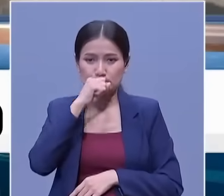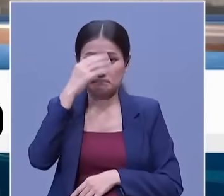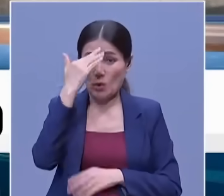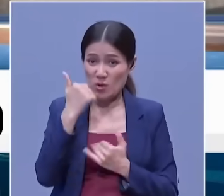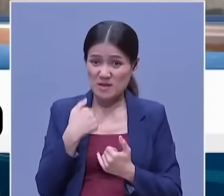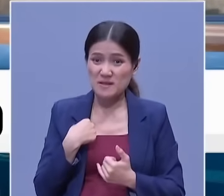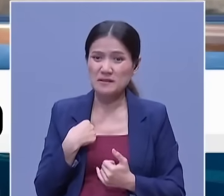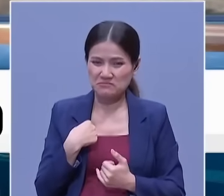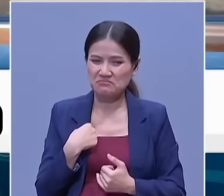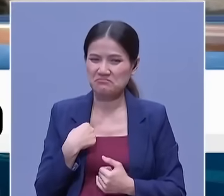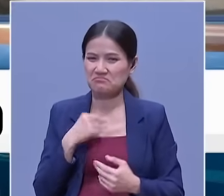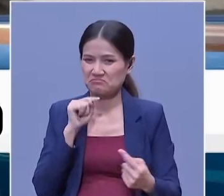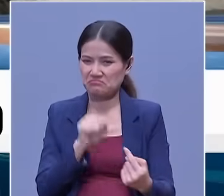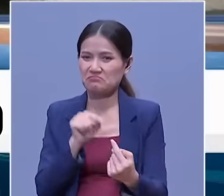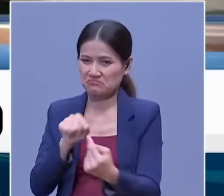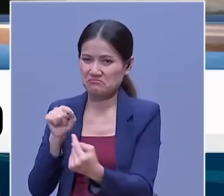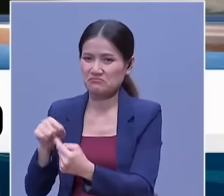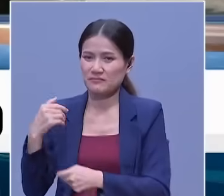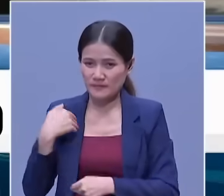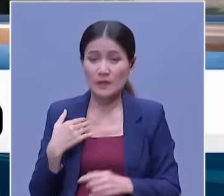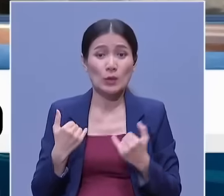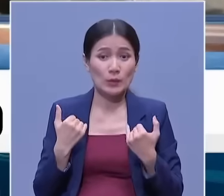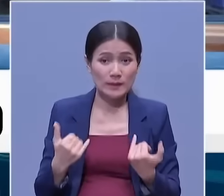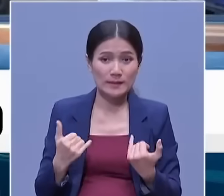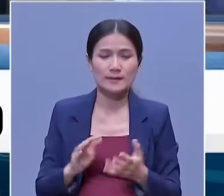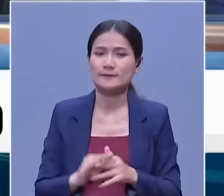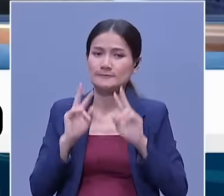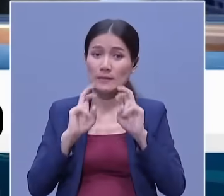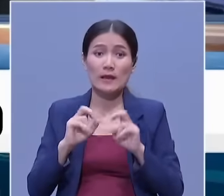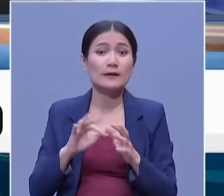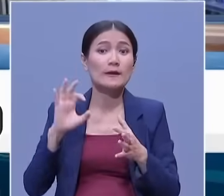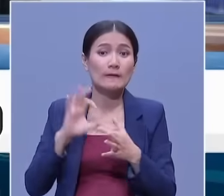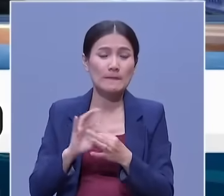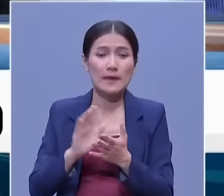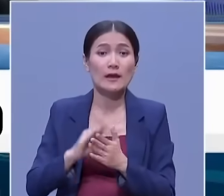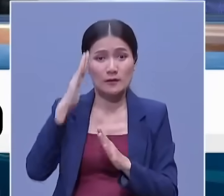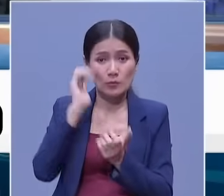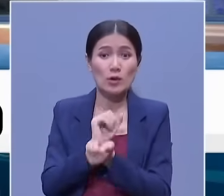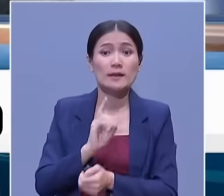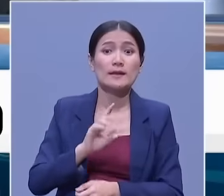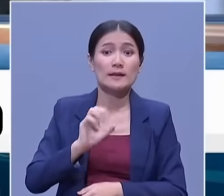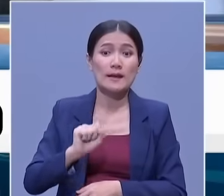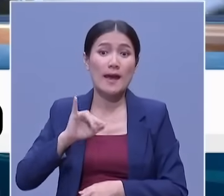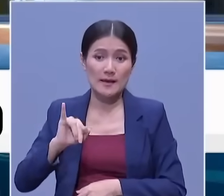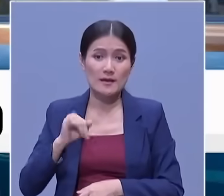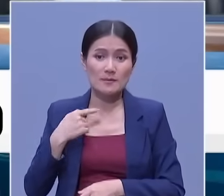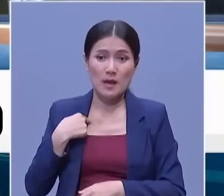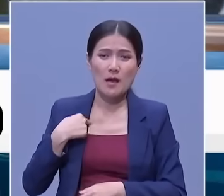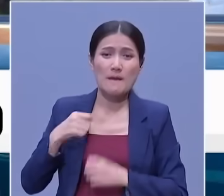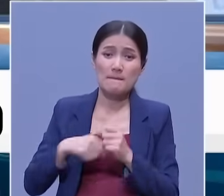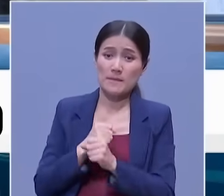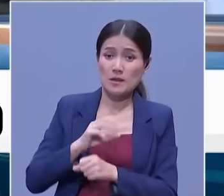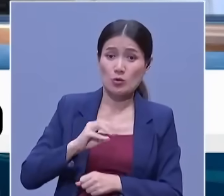คนแล้วก็จากการขยายผลขบวนการลักลอบนำเข้าหมูเถื่อนที่ทาง DSI ไล่ข้อมูลย้อนหลังตั้งแต่ปี64ถึ